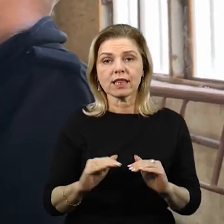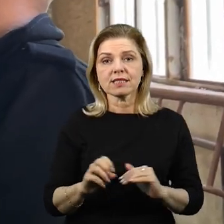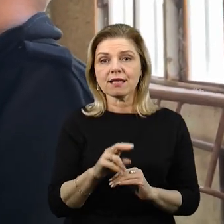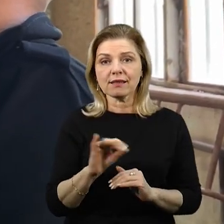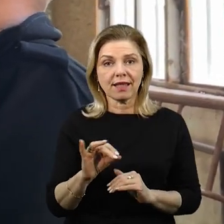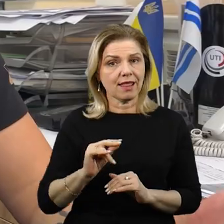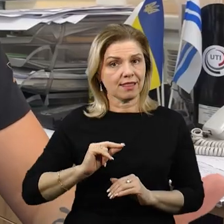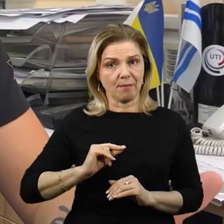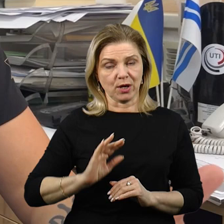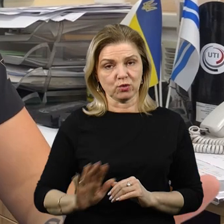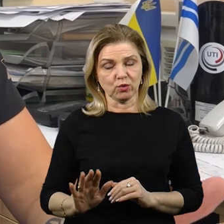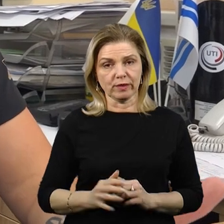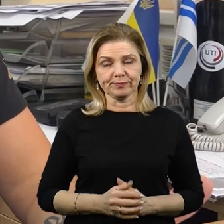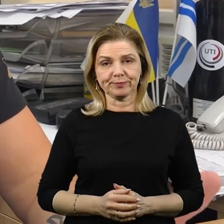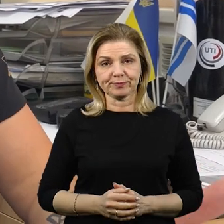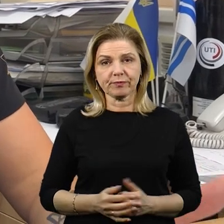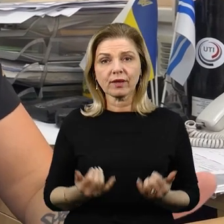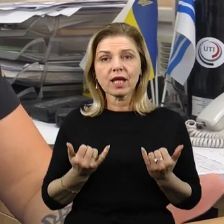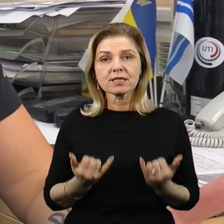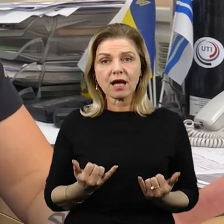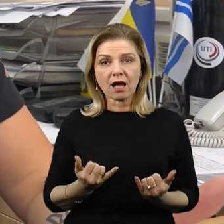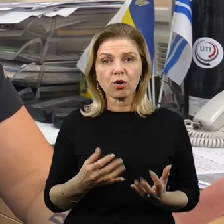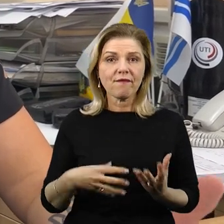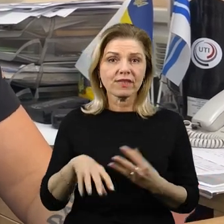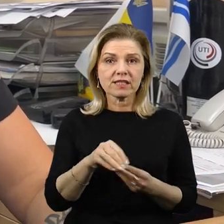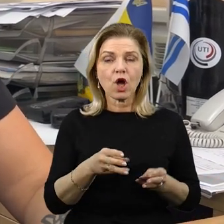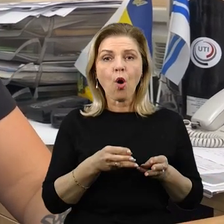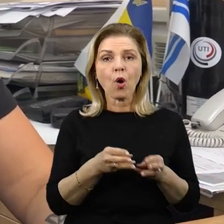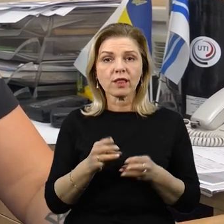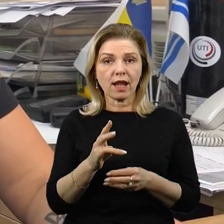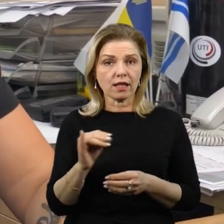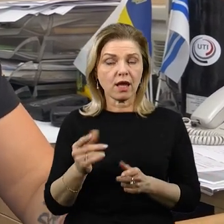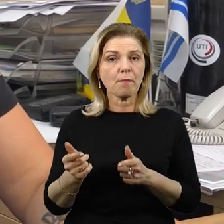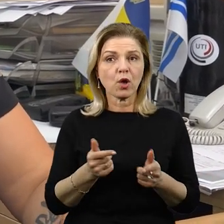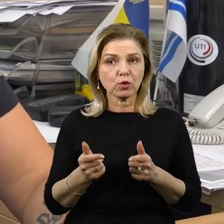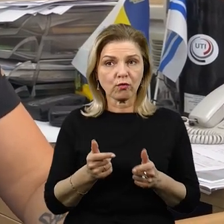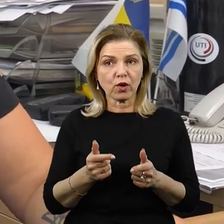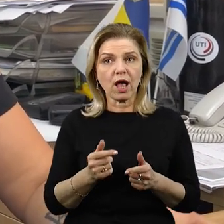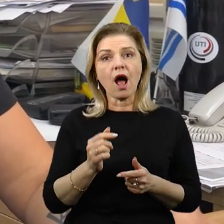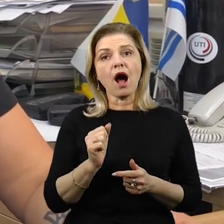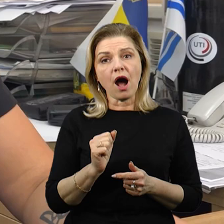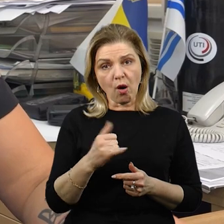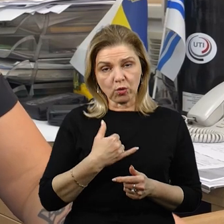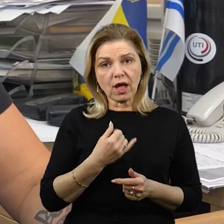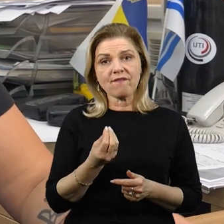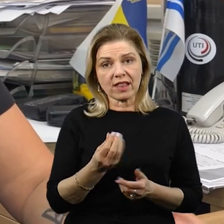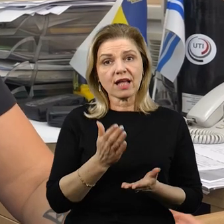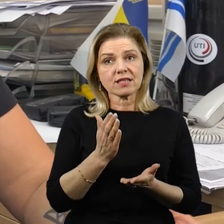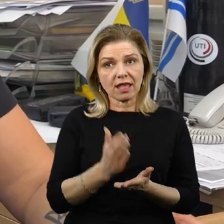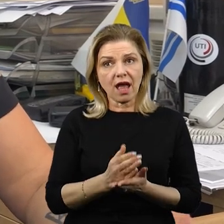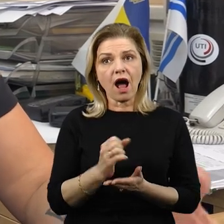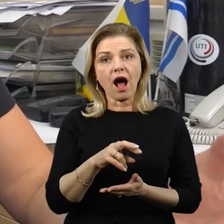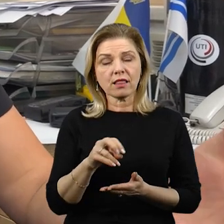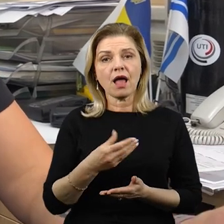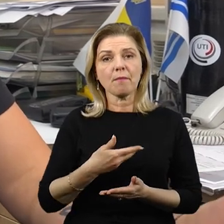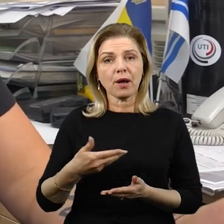Микола Логвінов наразі всі наш всі котельні підготовлені до опального сезону Там деякі нюанси є але вжеже в принципі ми готові